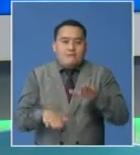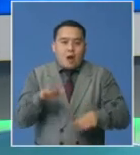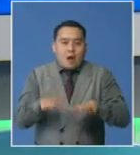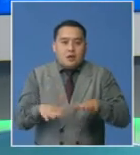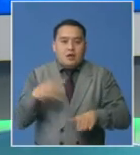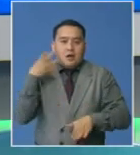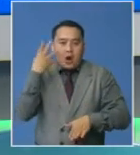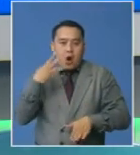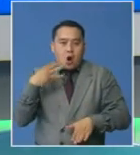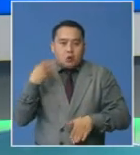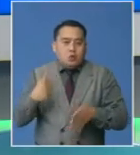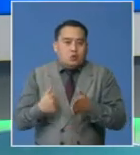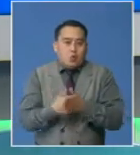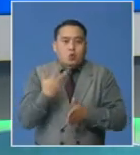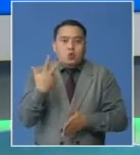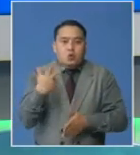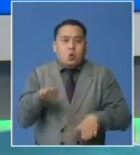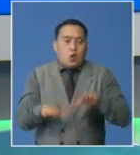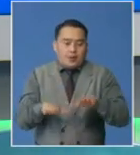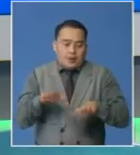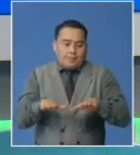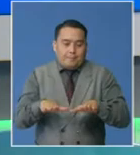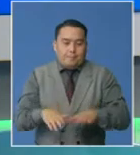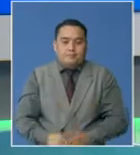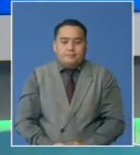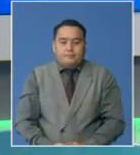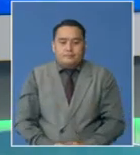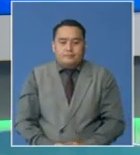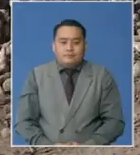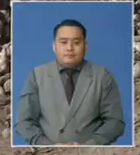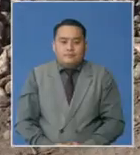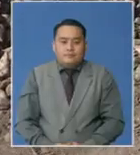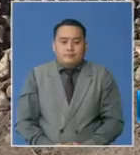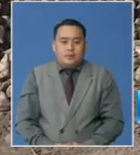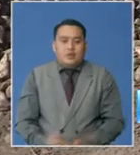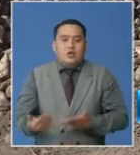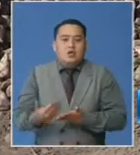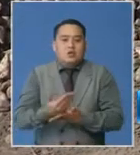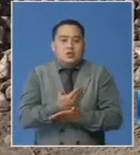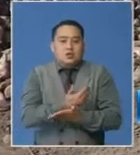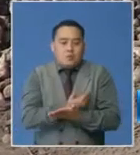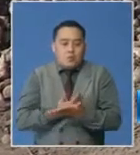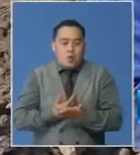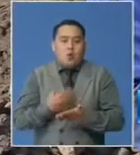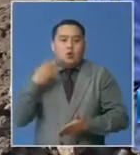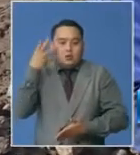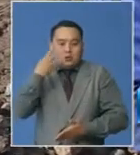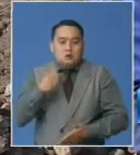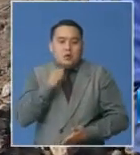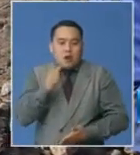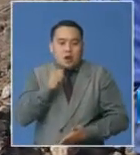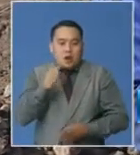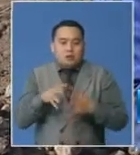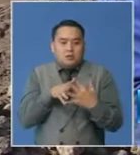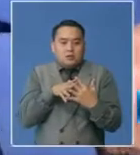взятого сладкого корнеплода достигает почти 3 килограммов. Сборка урожая сладкого корнеплода крестьянским